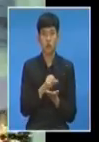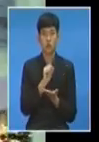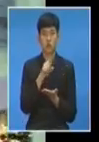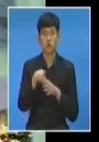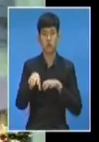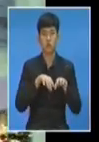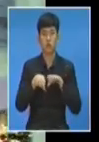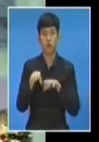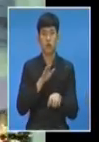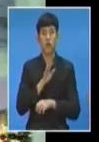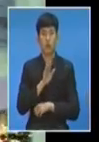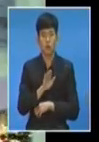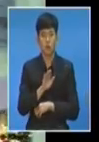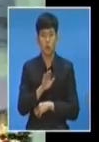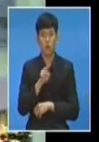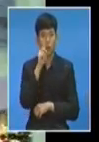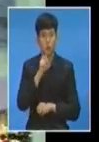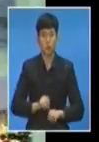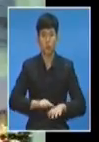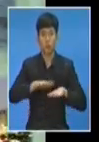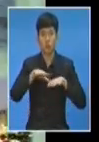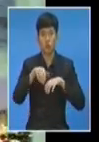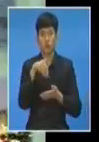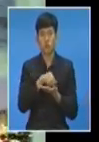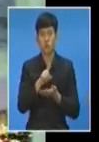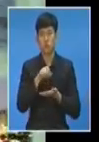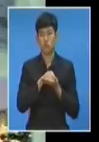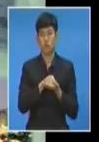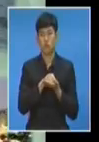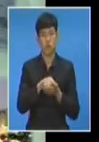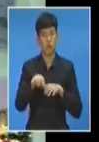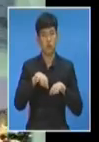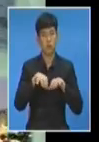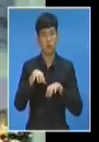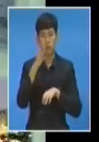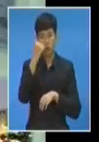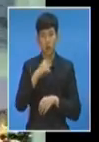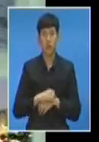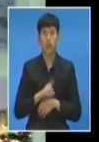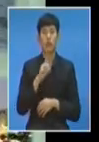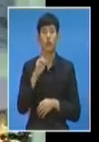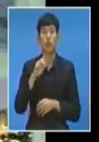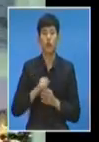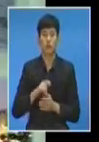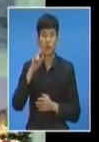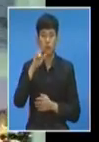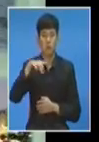ริหารจัดการน้ำท่วมครั้งนั้นโดนท่วมเองฮะที่ดอนเมืองหนีกันไม่ทันหัวเอ